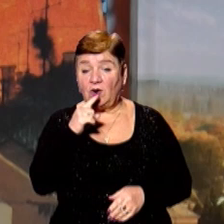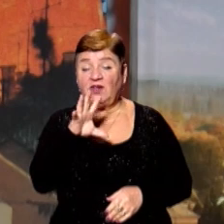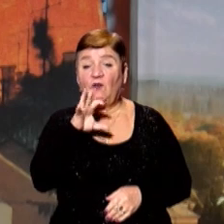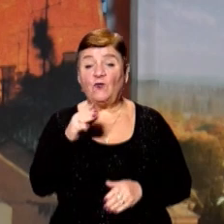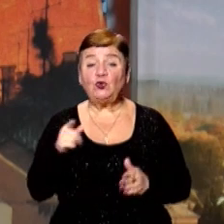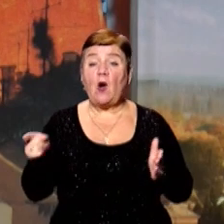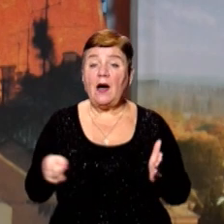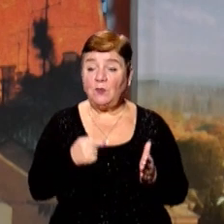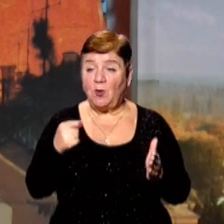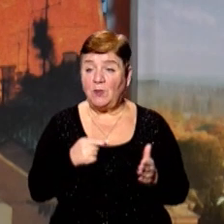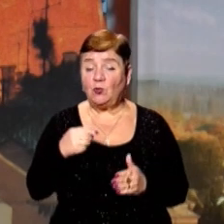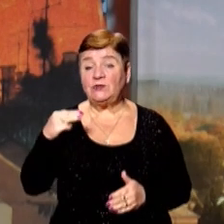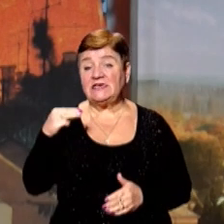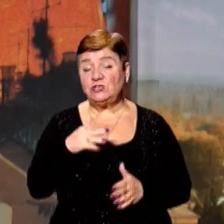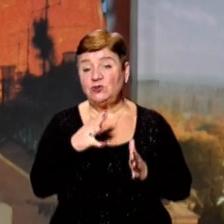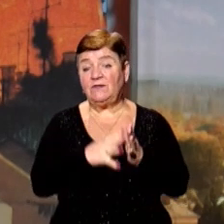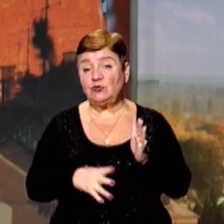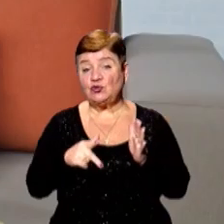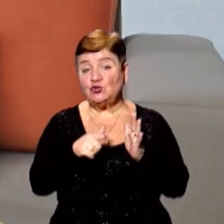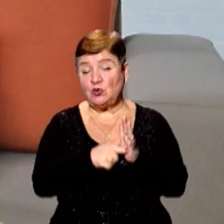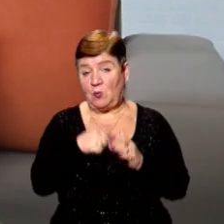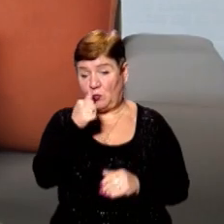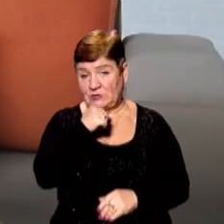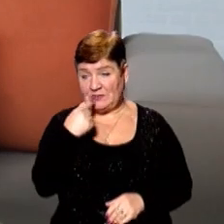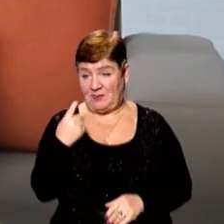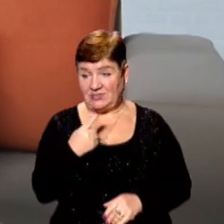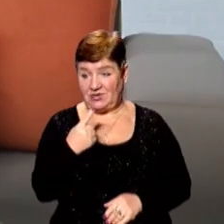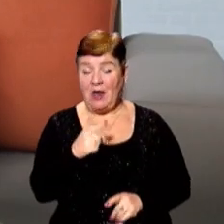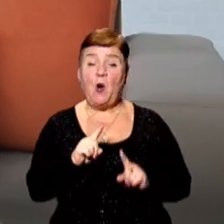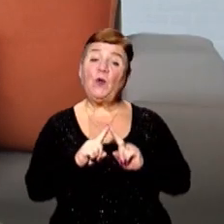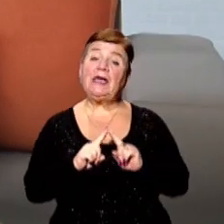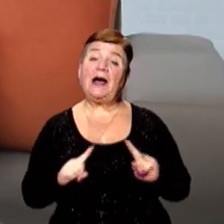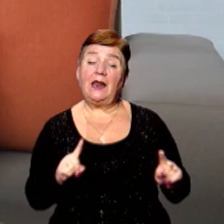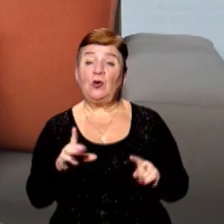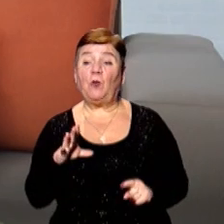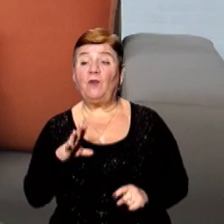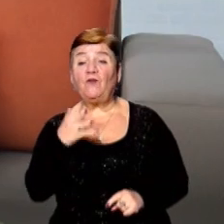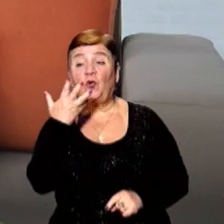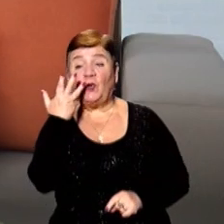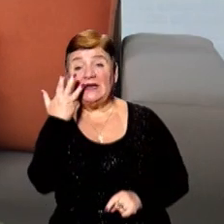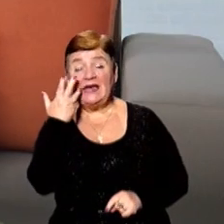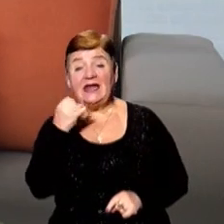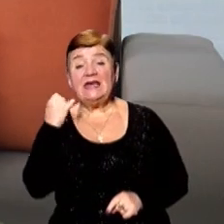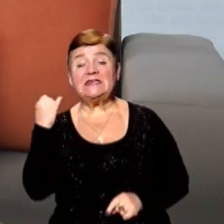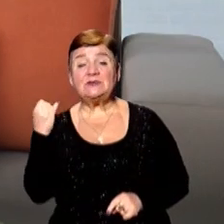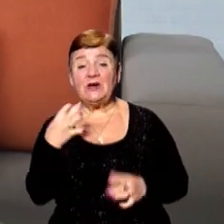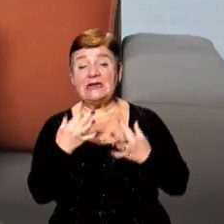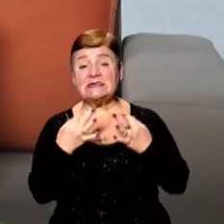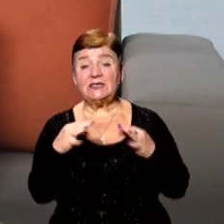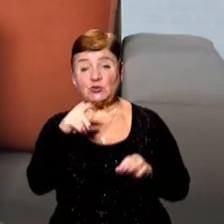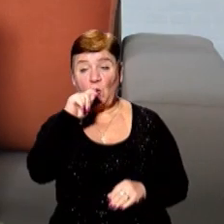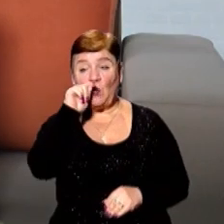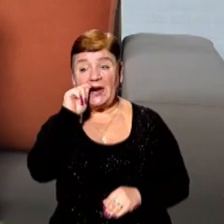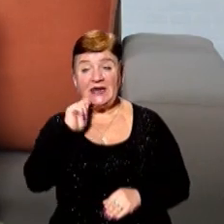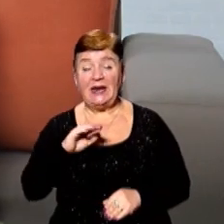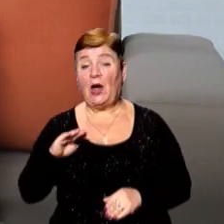фотоальбомах. Перший видав у 1997 році. Унікальний повнокольоровий альбом – це перший альбом за історію Незалежної України.